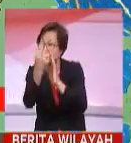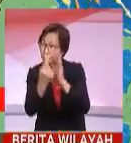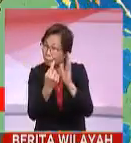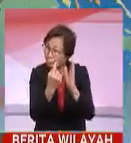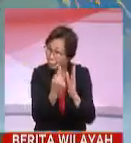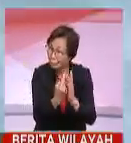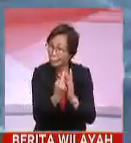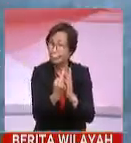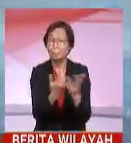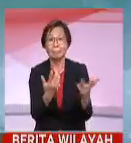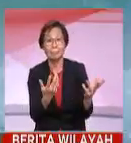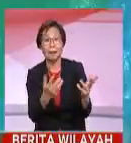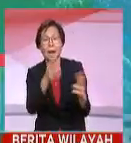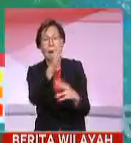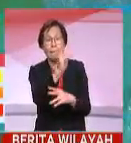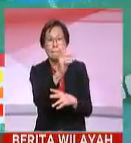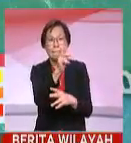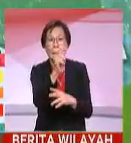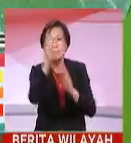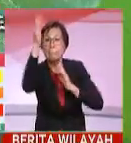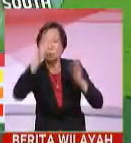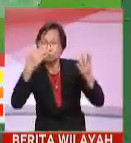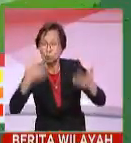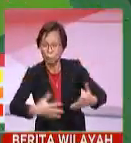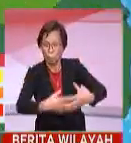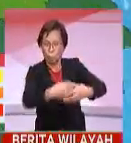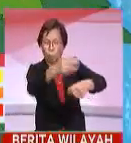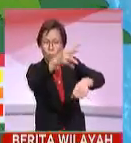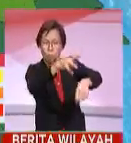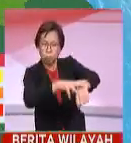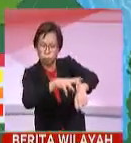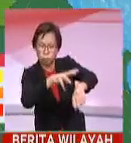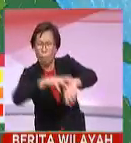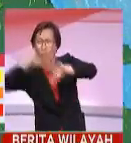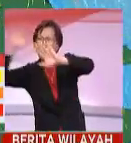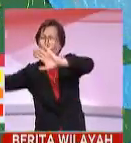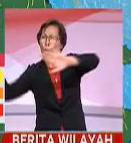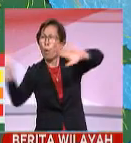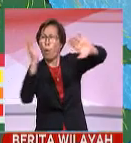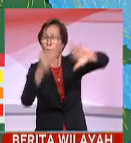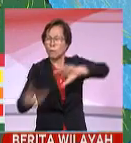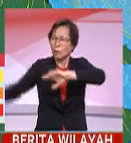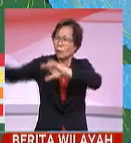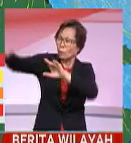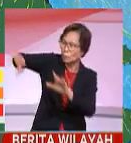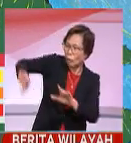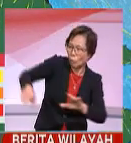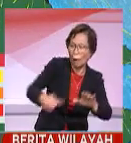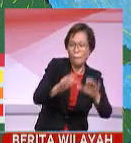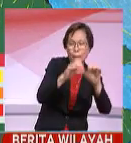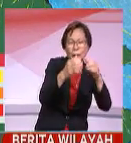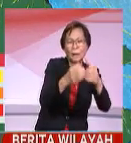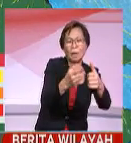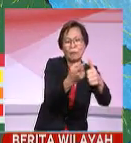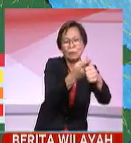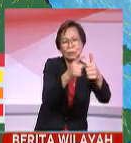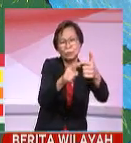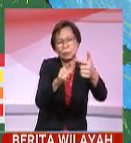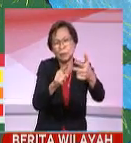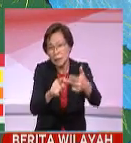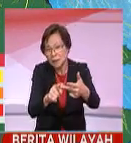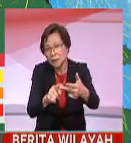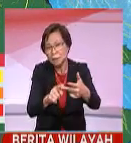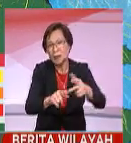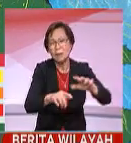sejam. Oleh demikian, Met Malaysia telah pun mengeluarkan amaran angin kencang dan laut bergelora peringkat pertama, kedua dan ketiga